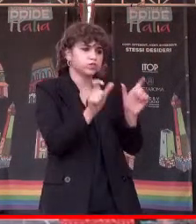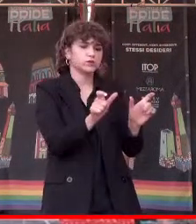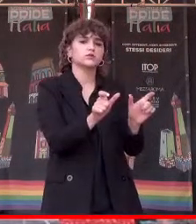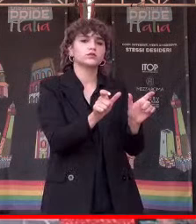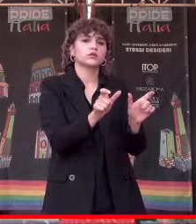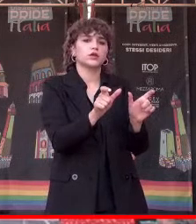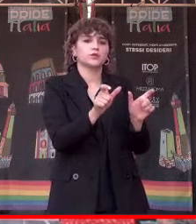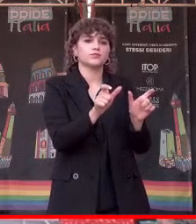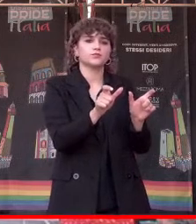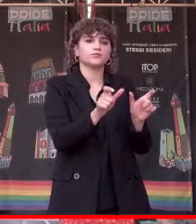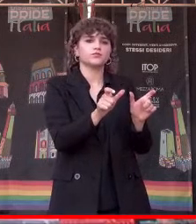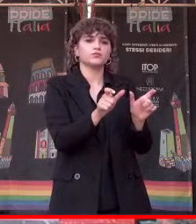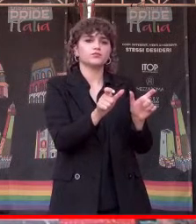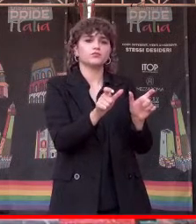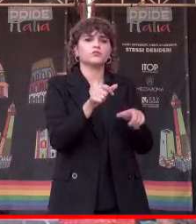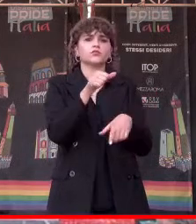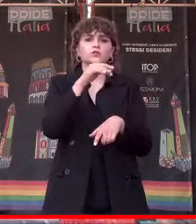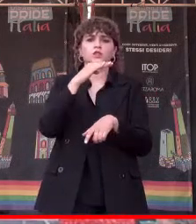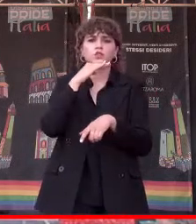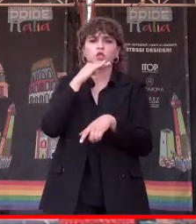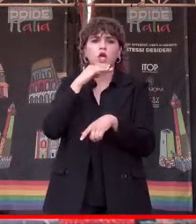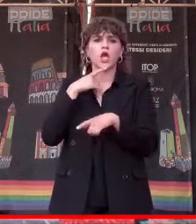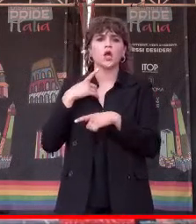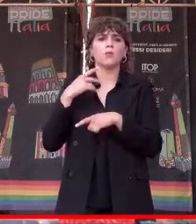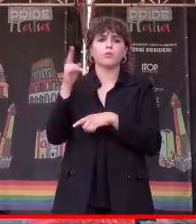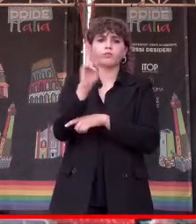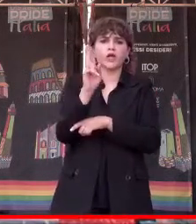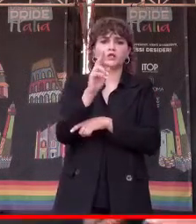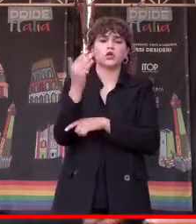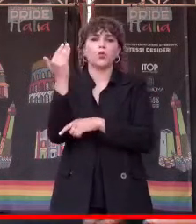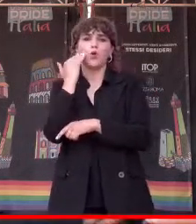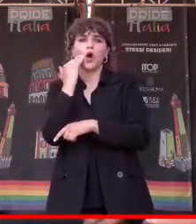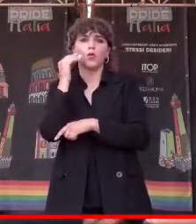bastiamo bagno uomo, donne, disabili.